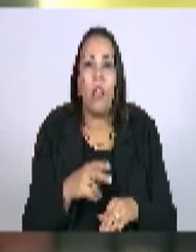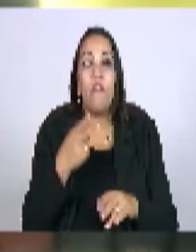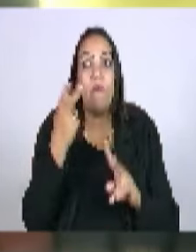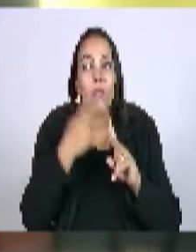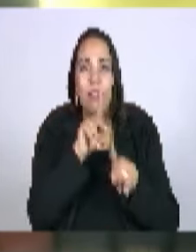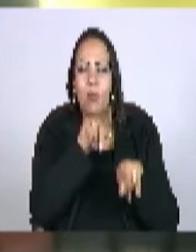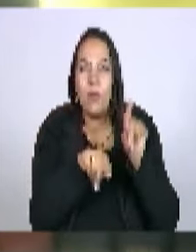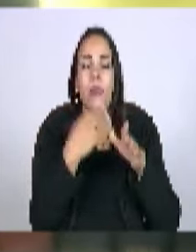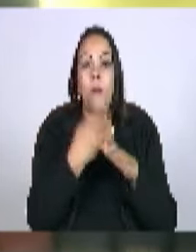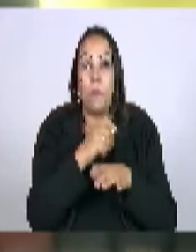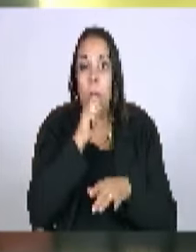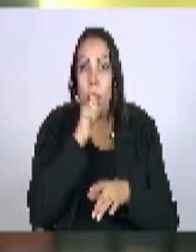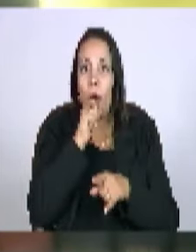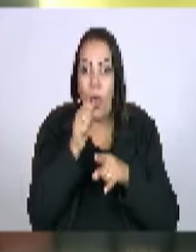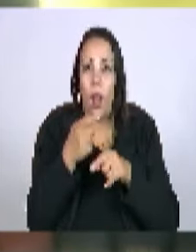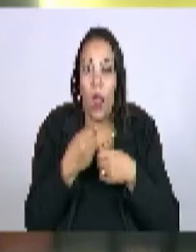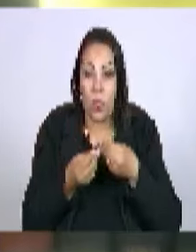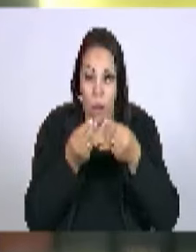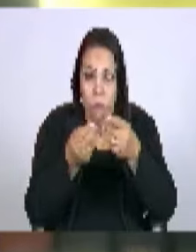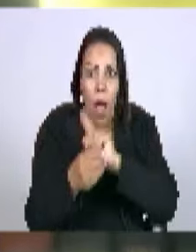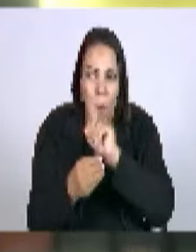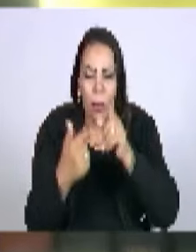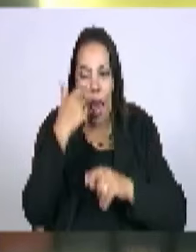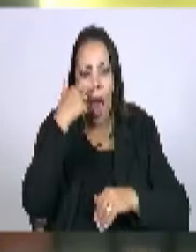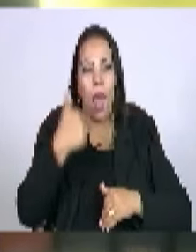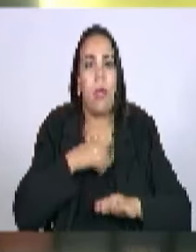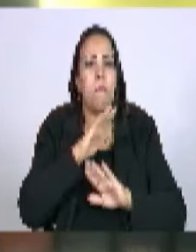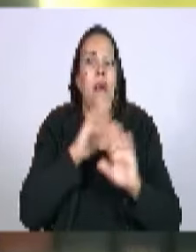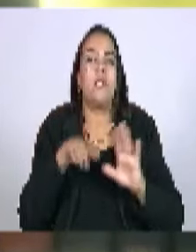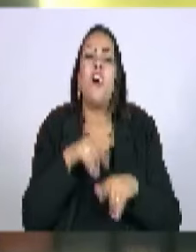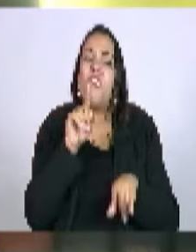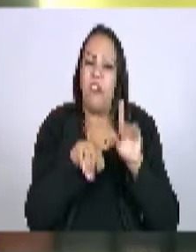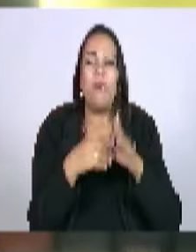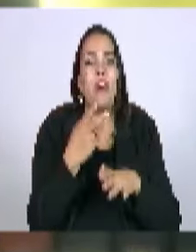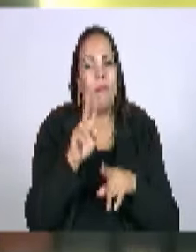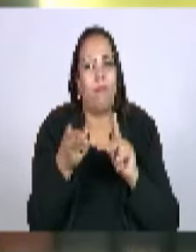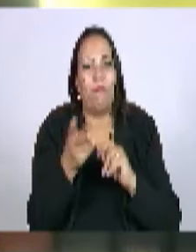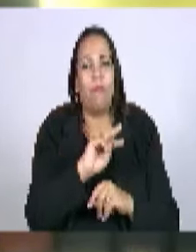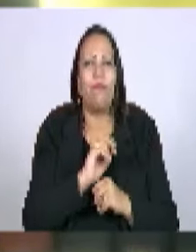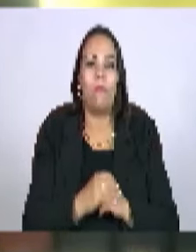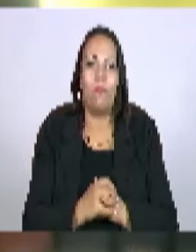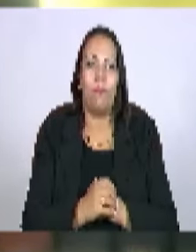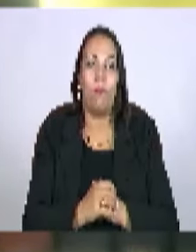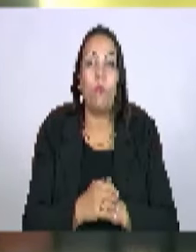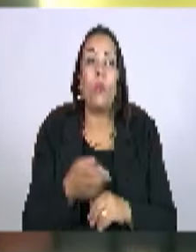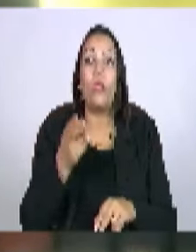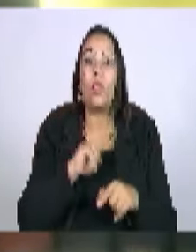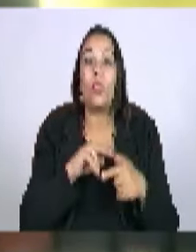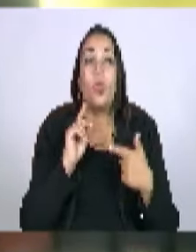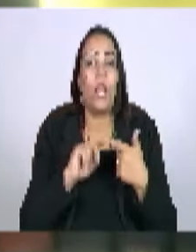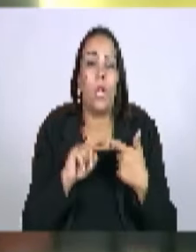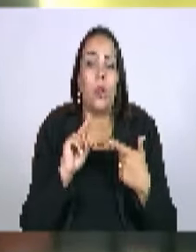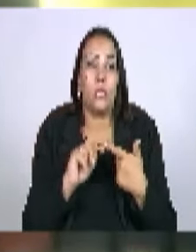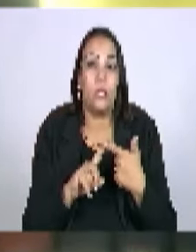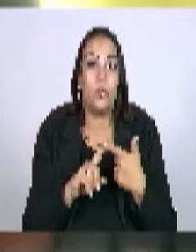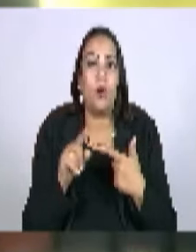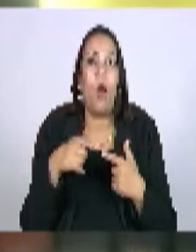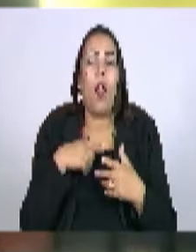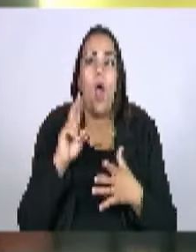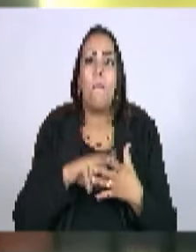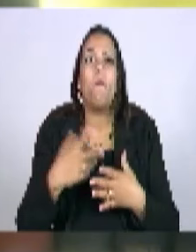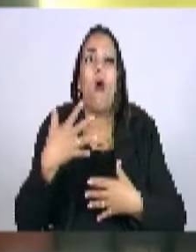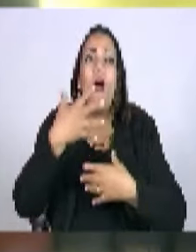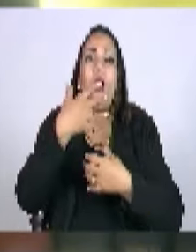نفسها لكن قد نجد هذه الحاله الامر الثاني دايما يحتفظ